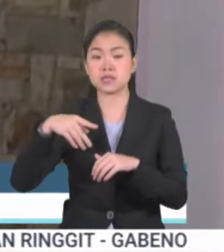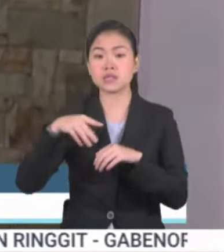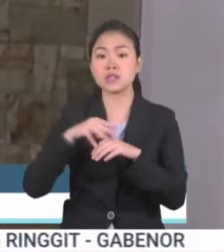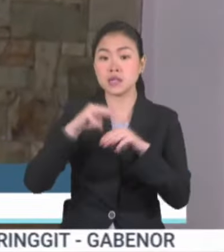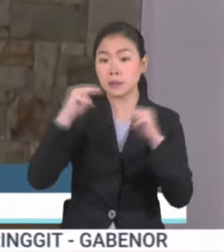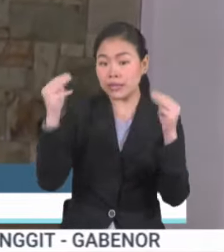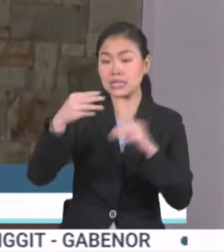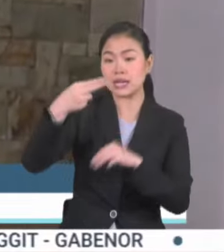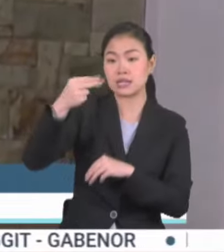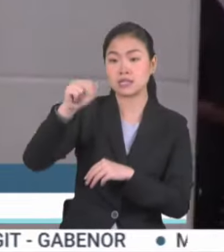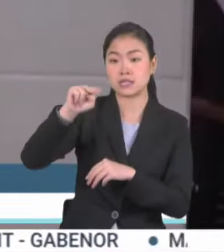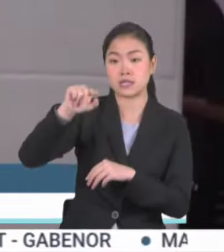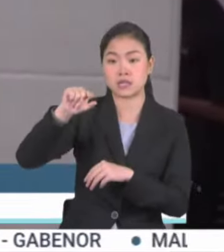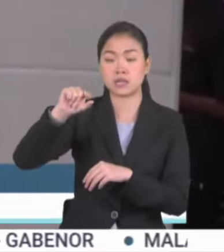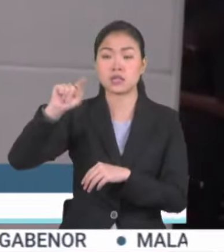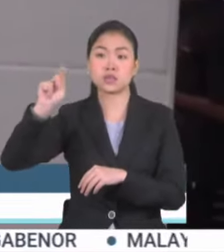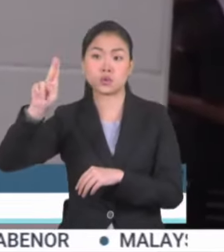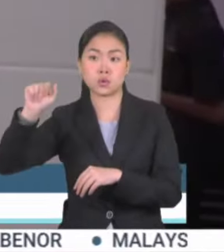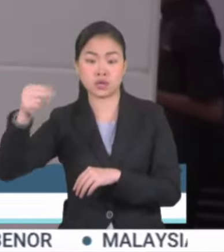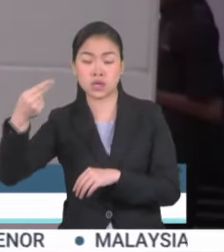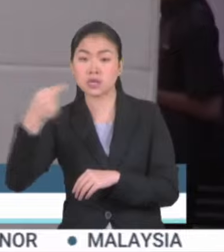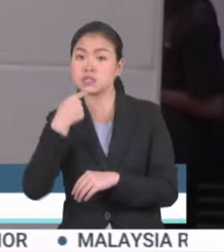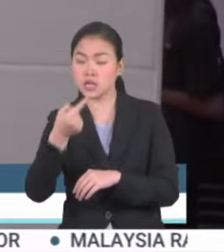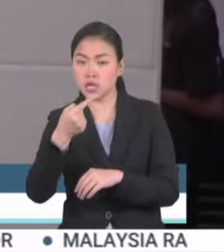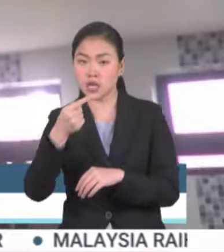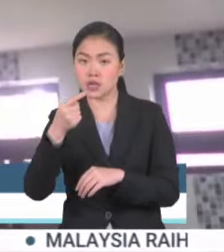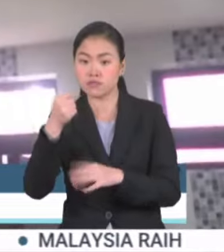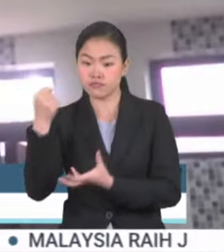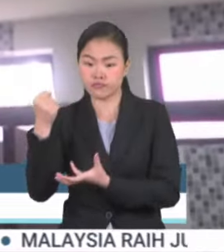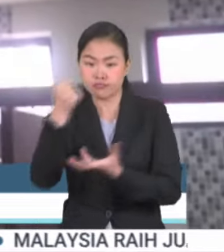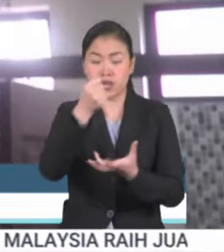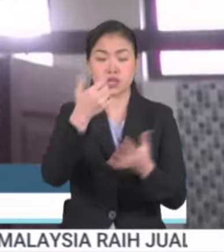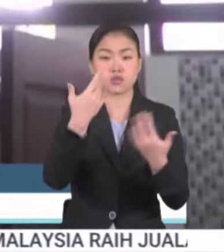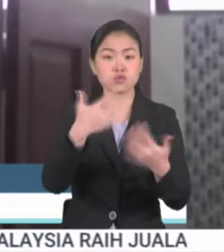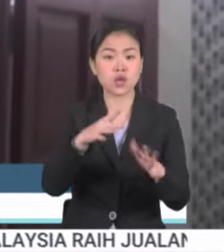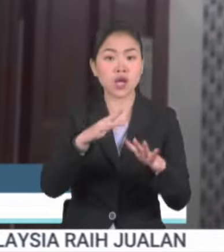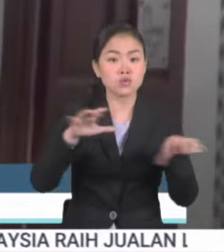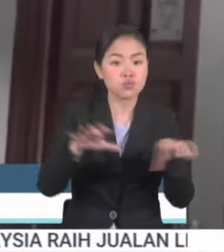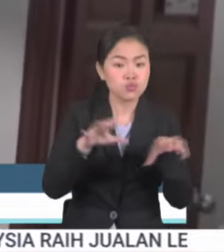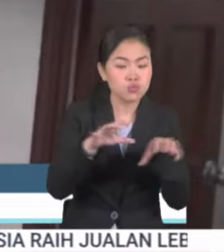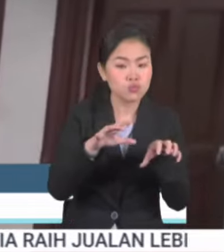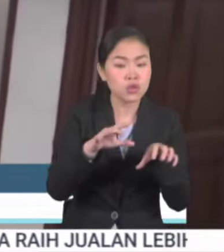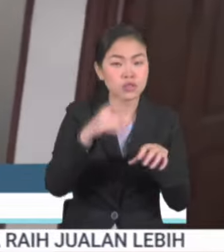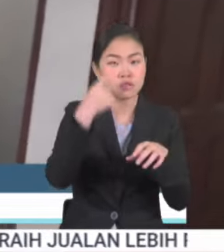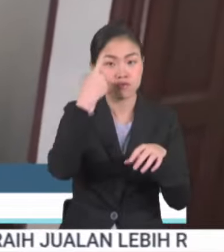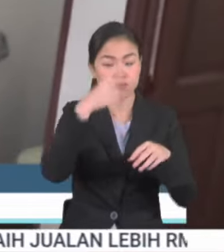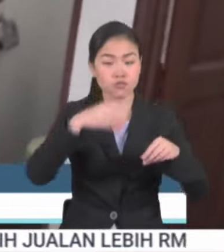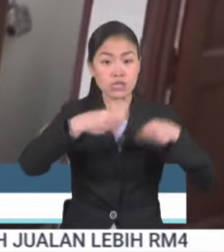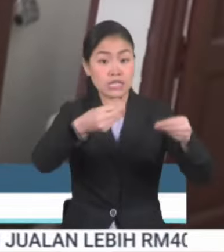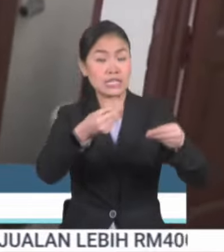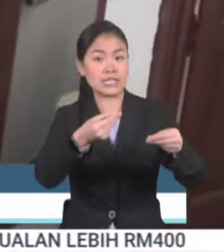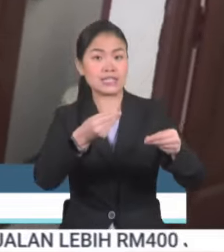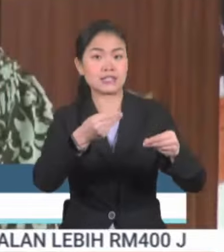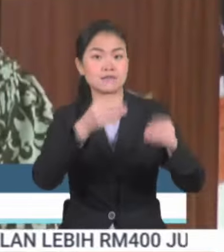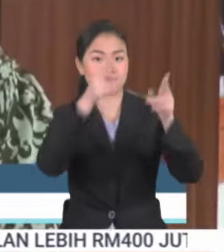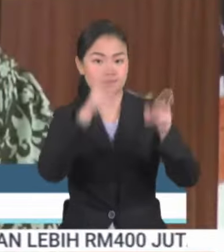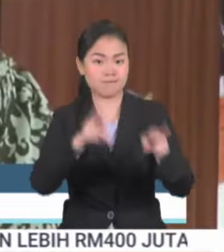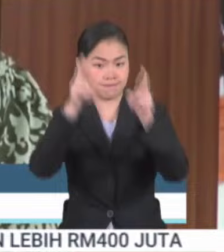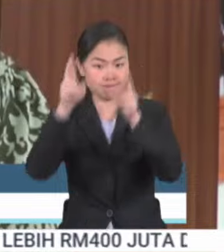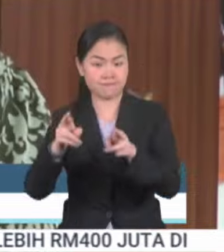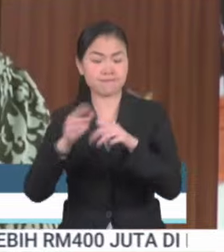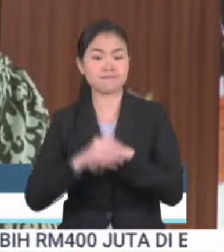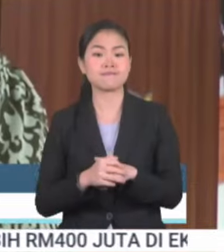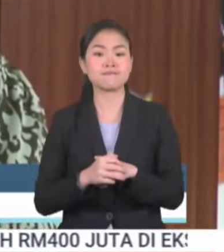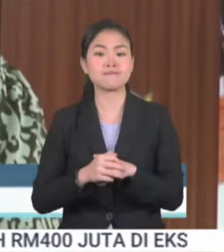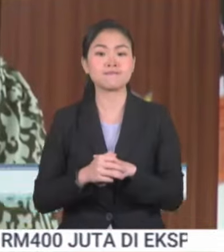Datin Sapia Harun berkata, peruntukan digunakan sebaik mungkin untuk memberikan yang terbaik buat penduduk. Ini